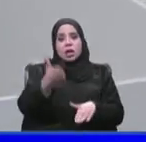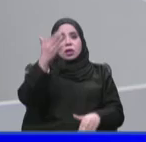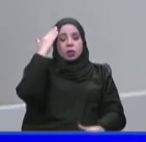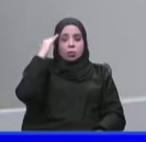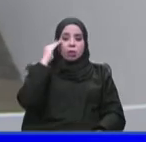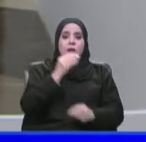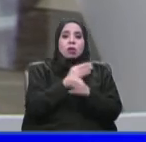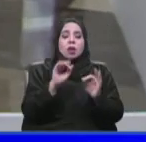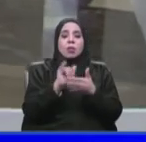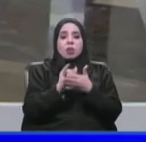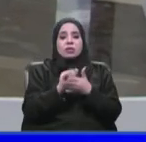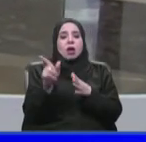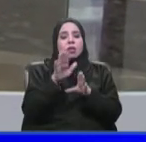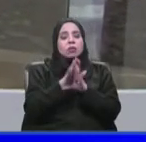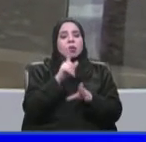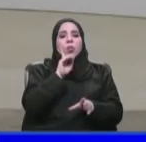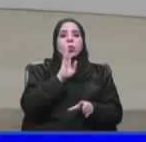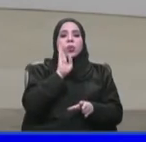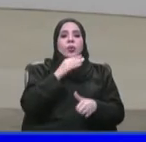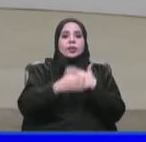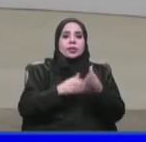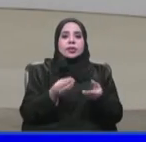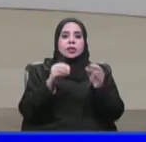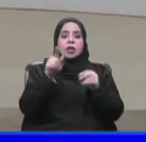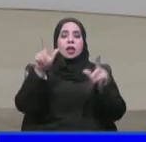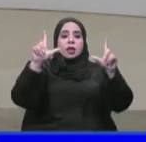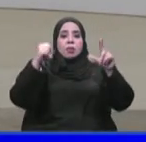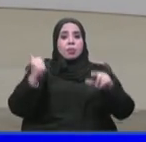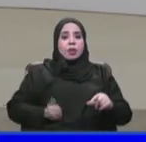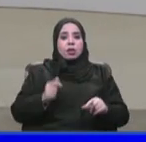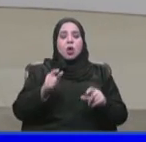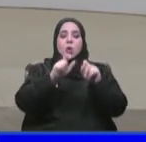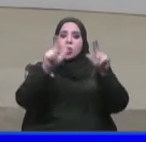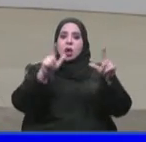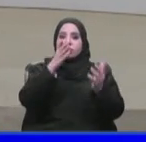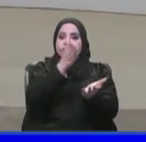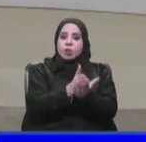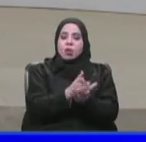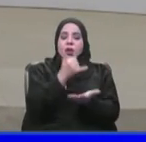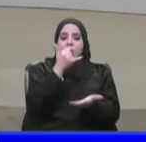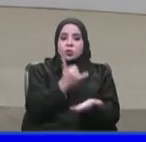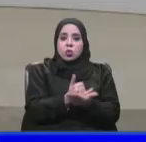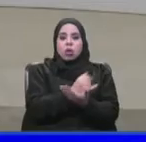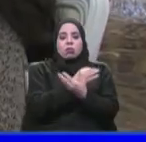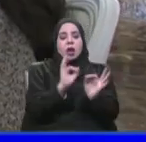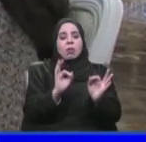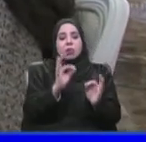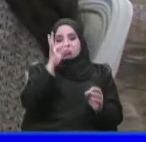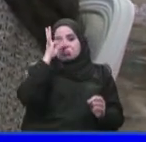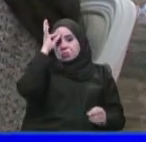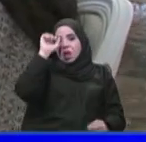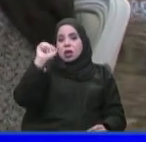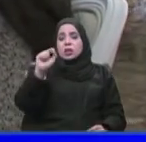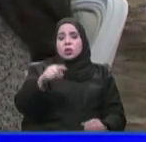وجميع الجهات والمؤسسات الوطنية. وأضاف أن الإعلام البحريني يتحلى بالشفافية في الطرح والمسؤولية، ويحرص على